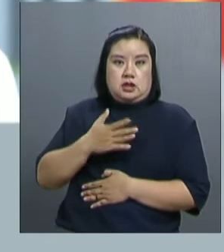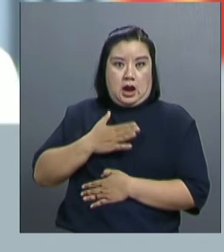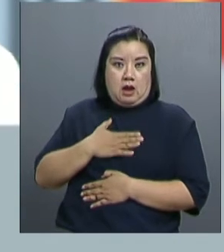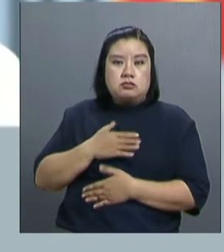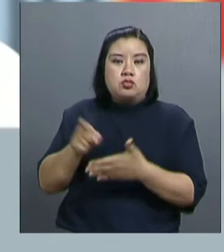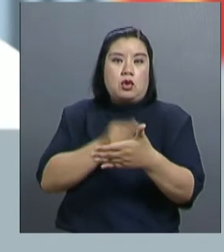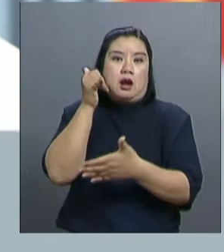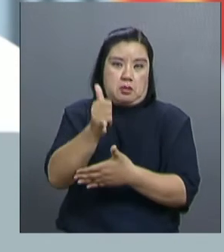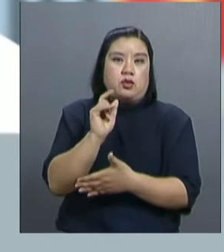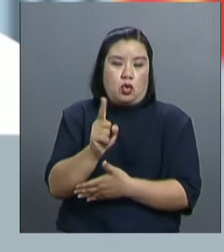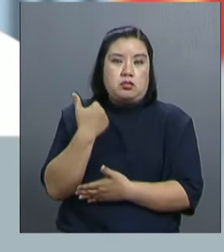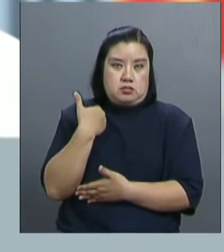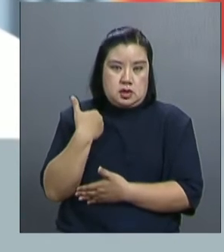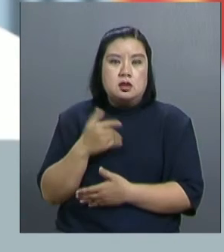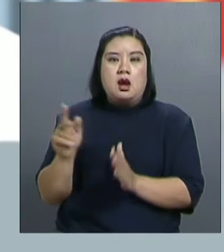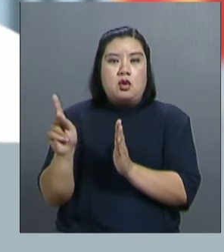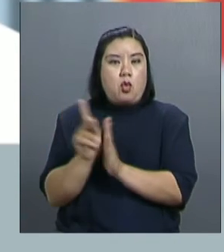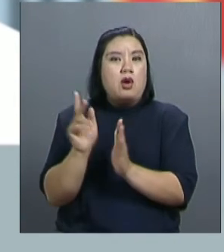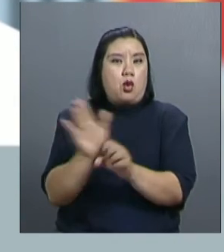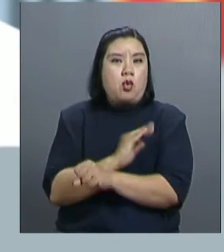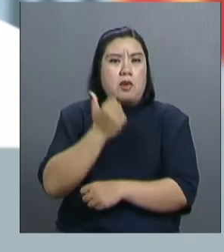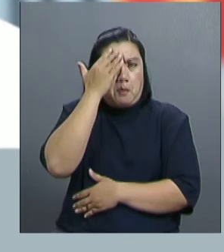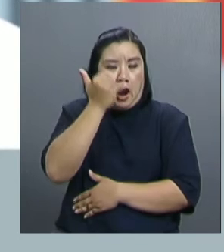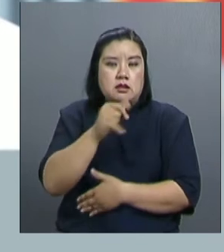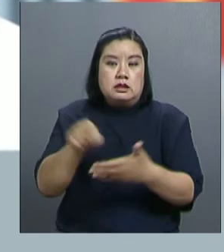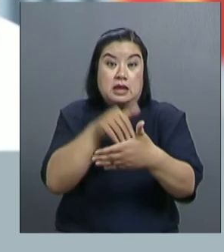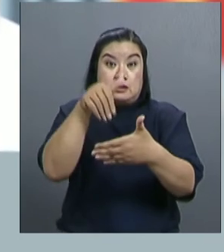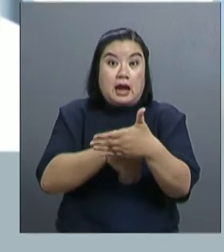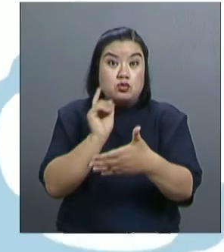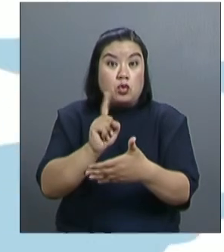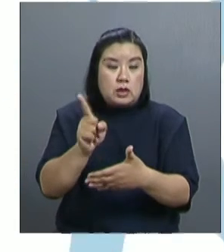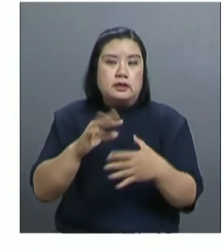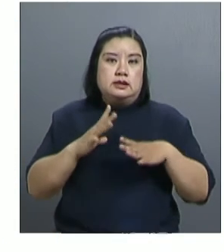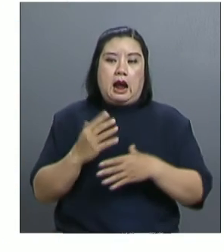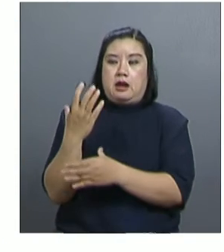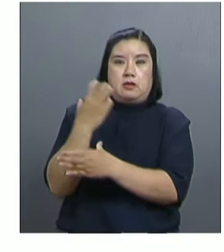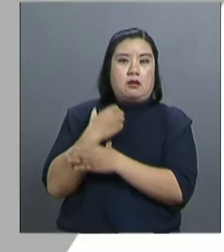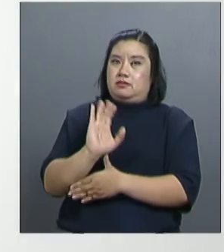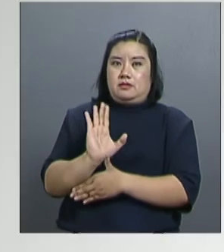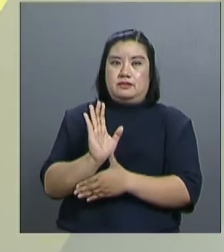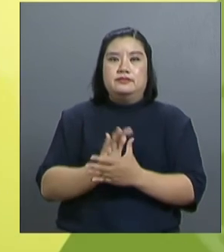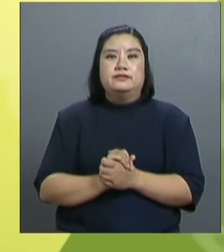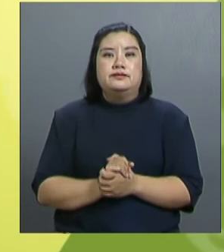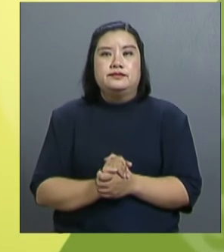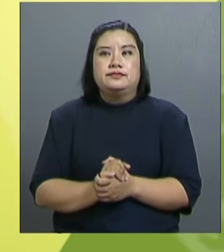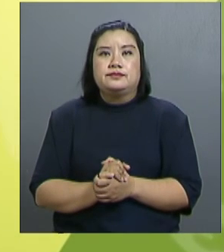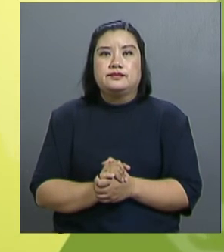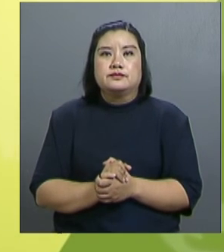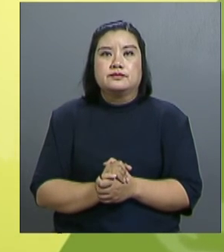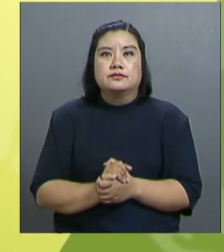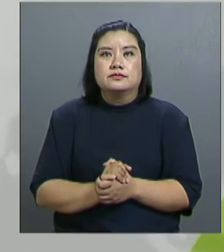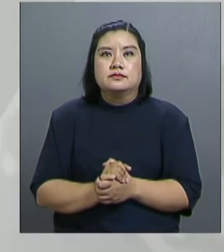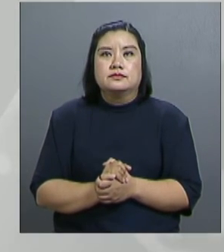กมาใช้สิทธิ์ที่เรามีอยู่อย่างเต็มที่และต้องออกมาใช้สิทธิ์โดยอิสระด้วยนะ